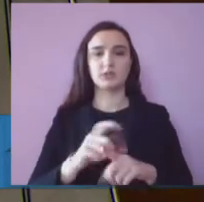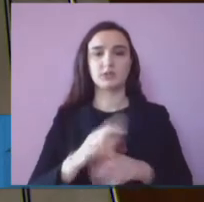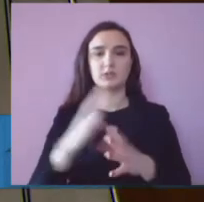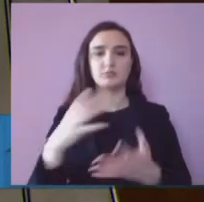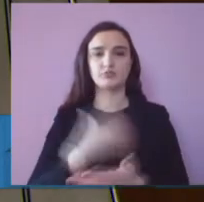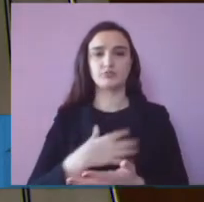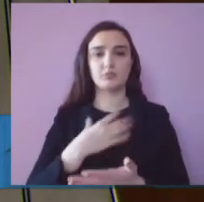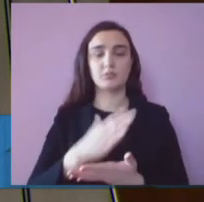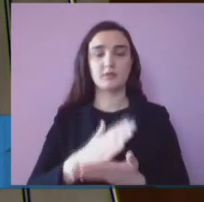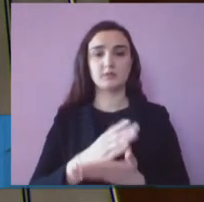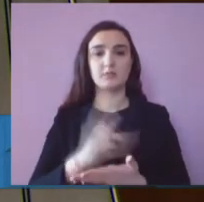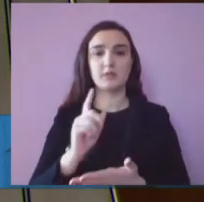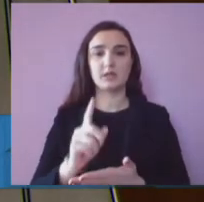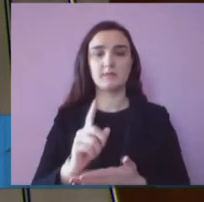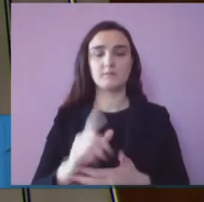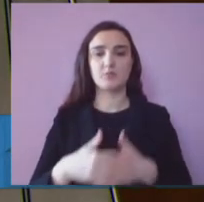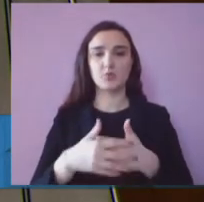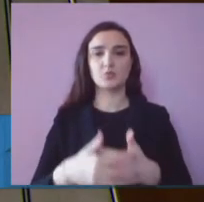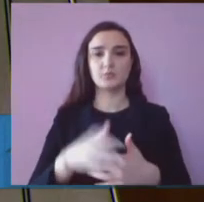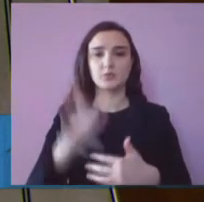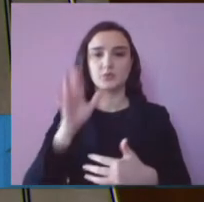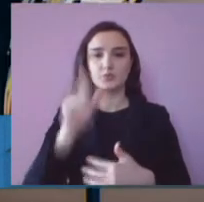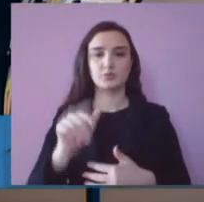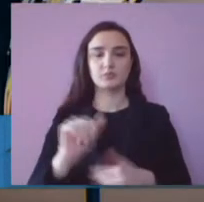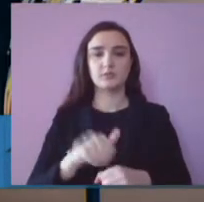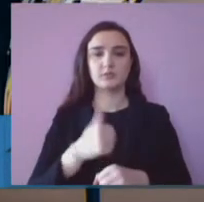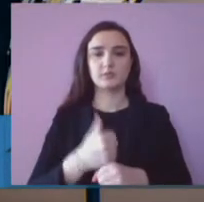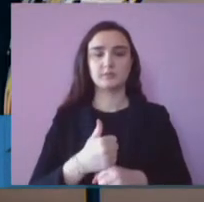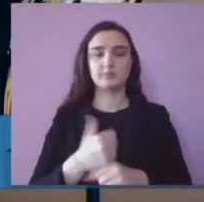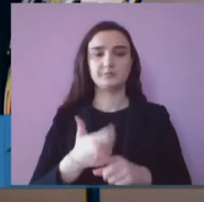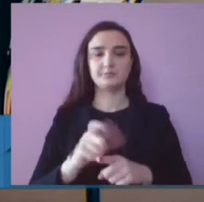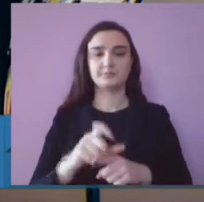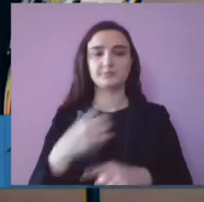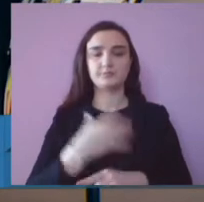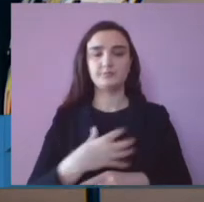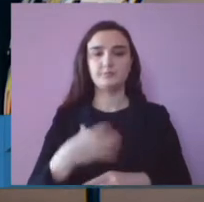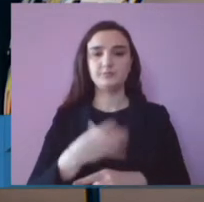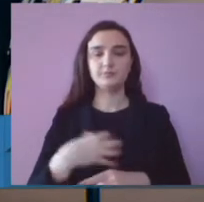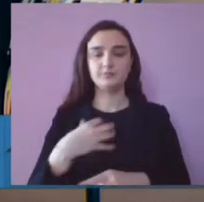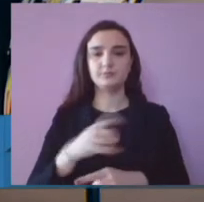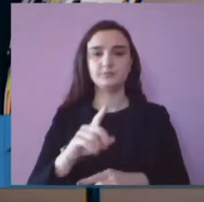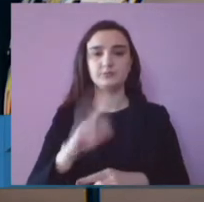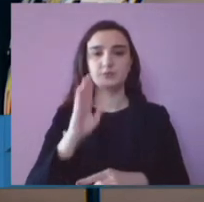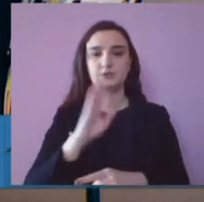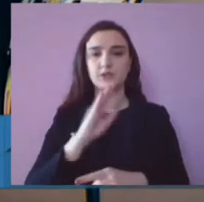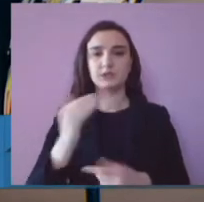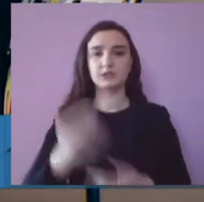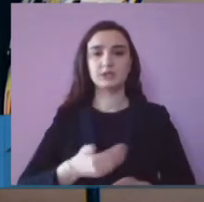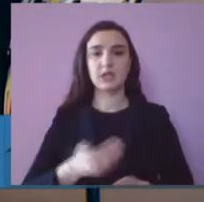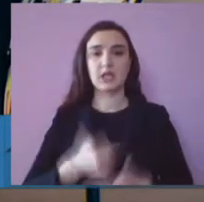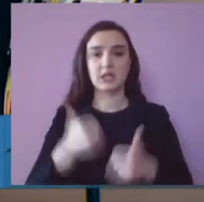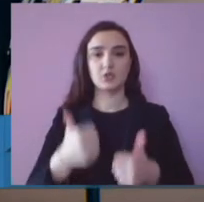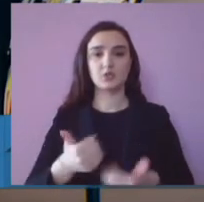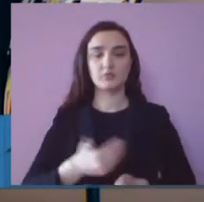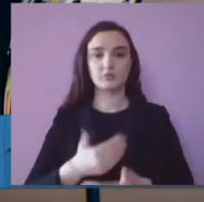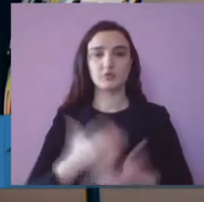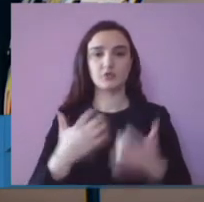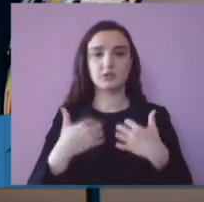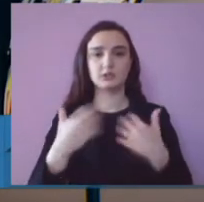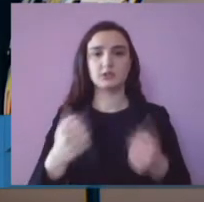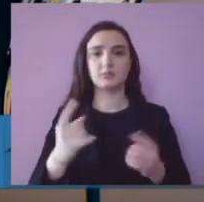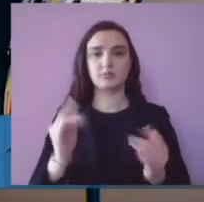მაგრამ ორსულობის დროს თავარი ძალიან მნიშვნელოვანია გარდა დედის კეთილდღეობისა, რომ ჯანსაღი ნაყოფი დაიბადოს